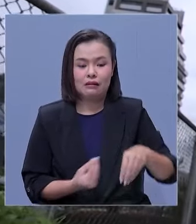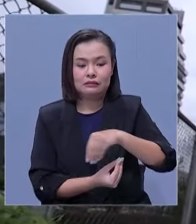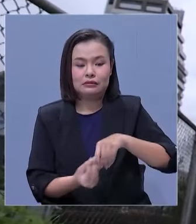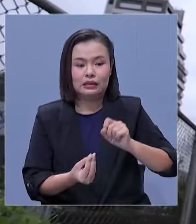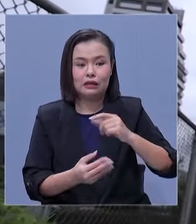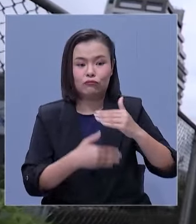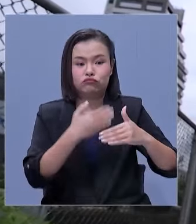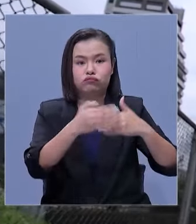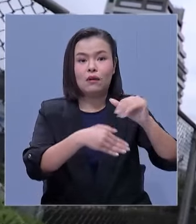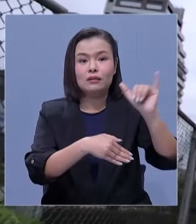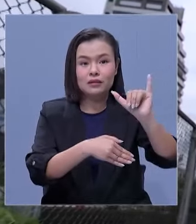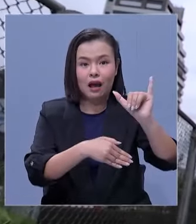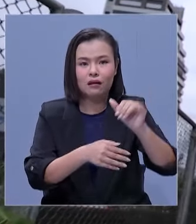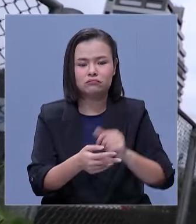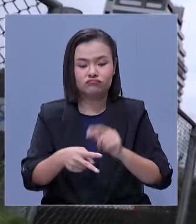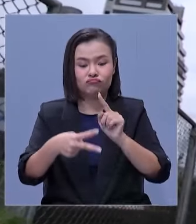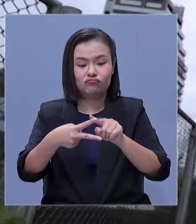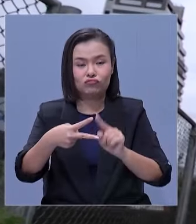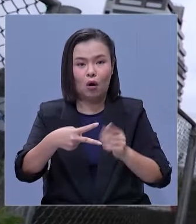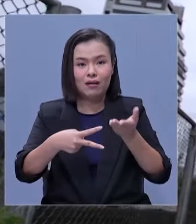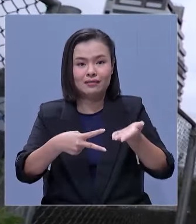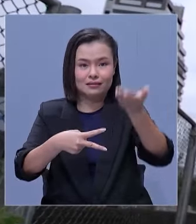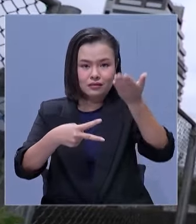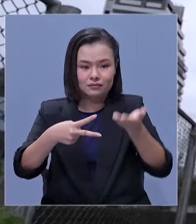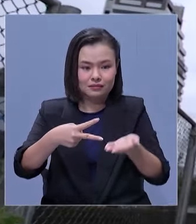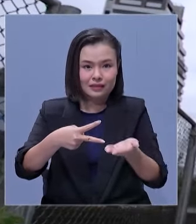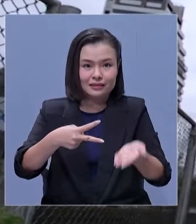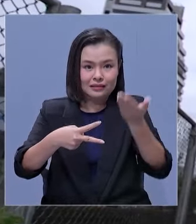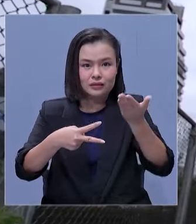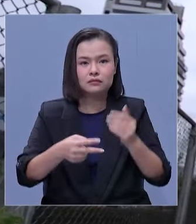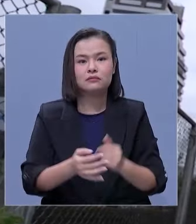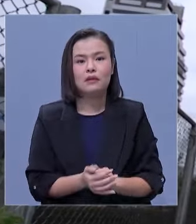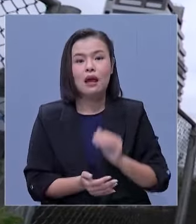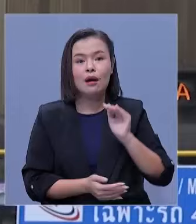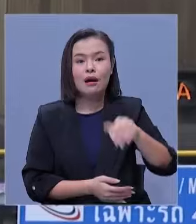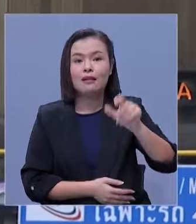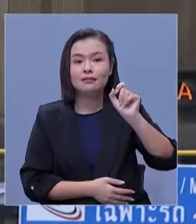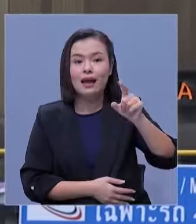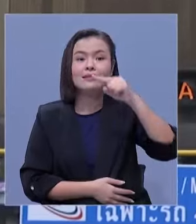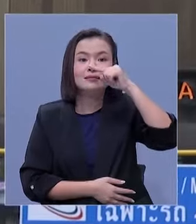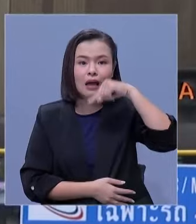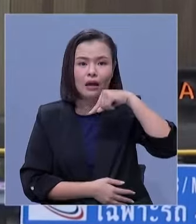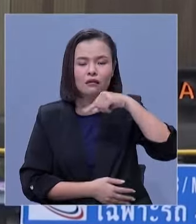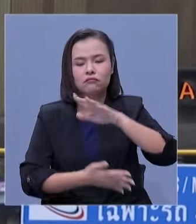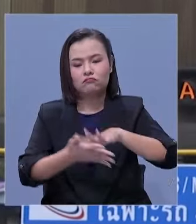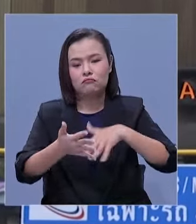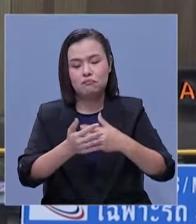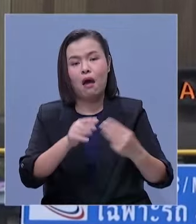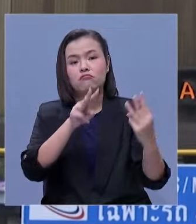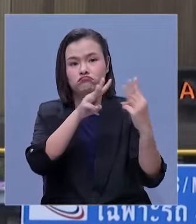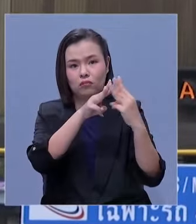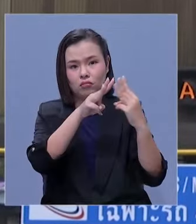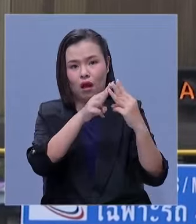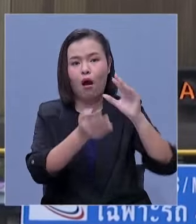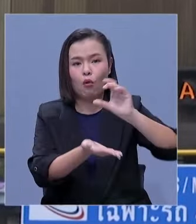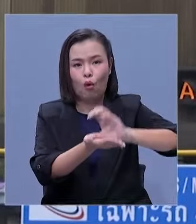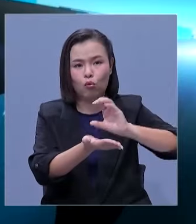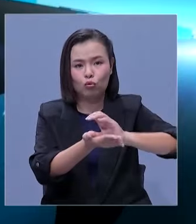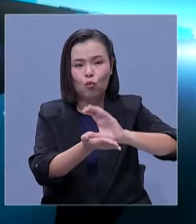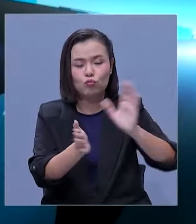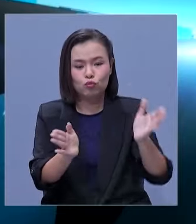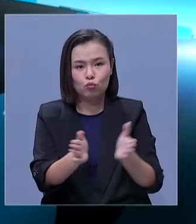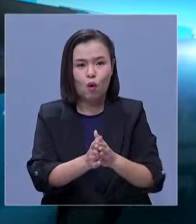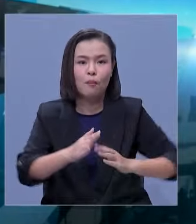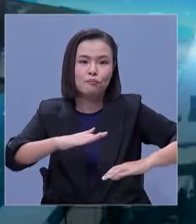ปรับค่าทางพิเศษทั้ง 2สายเนี่ยนะครับทางการทางพิเศษแห่งประเทศไทยบอกนะครับครับว่าเป็นไปตามเงื่อนไขสัญญากองทุนรวมโครงสร้างพื้น